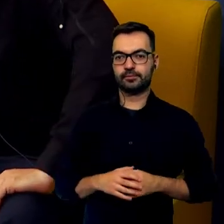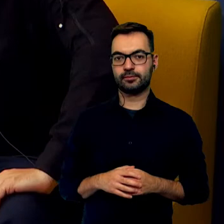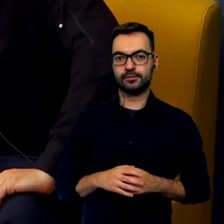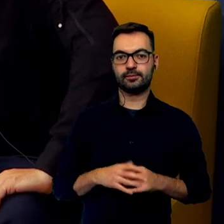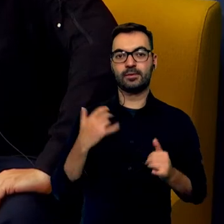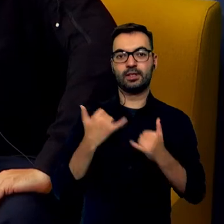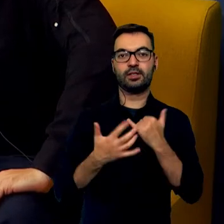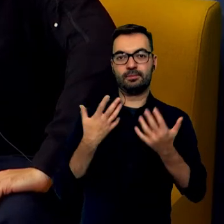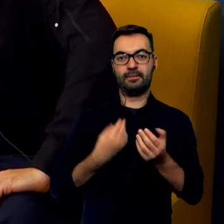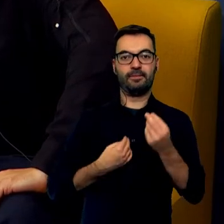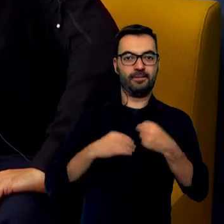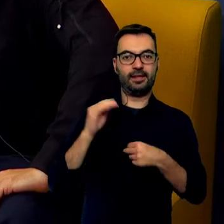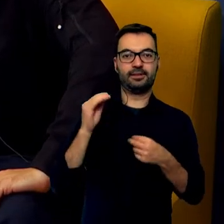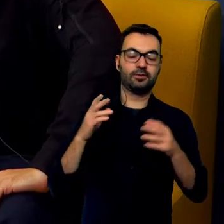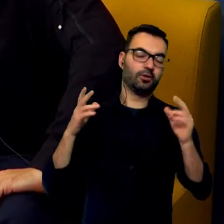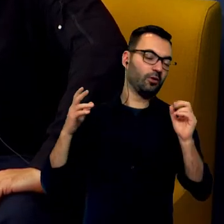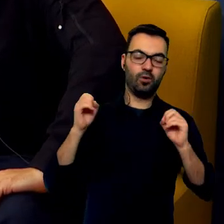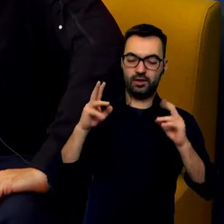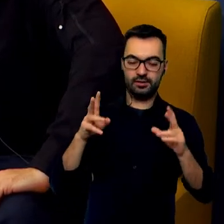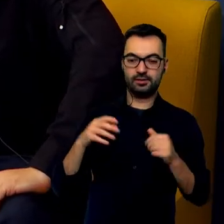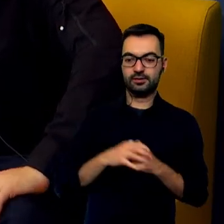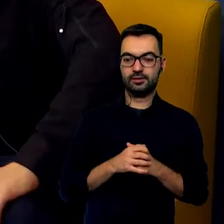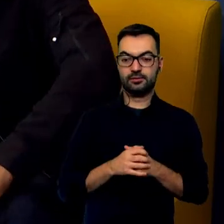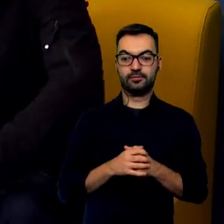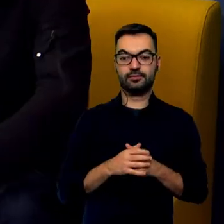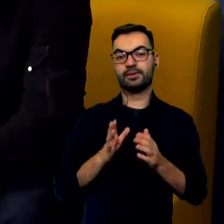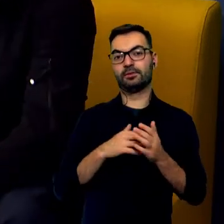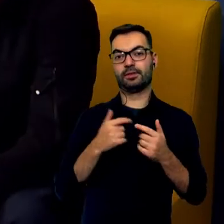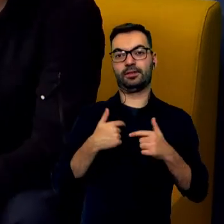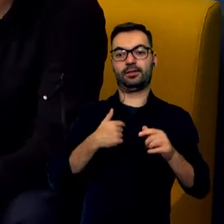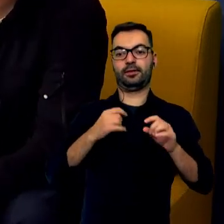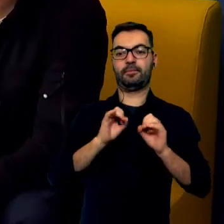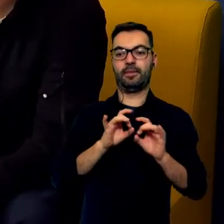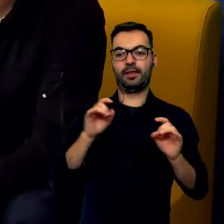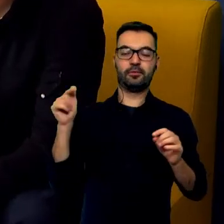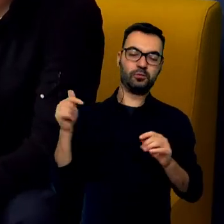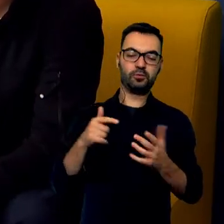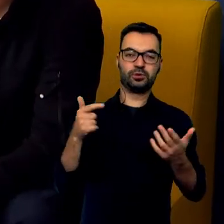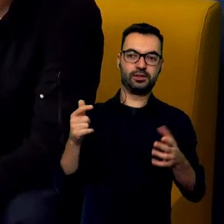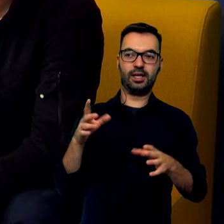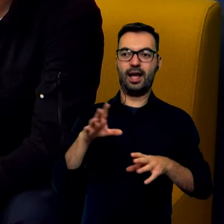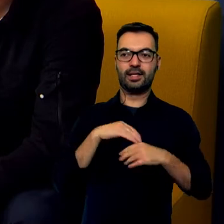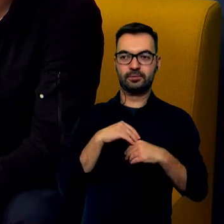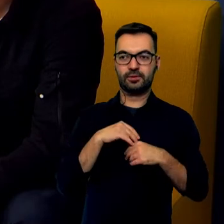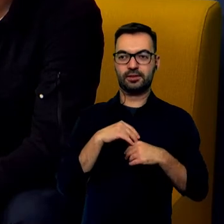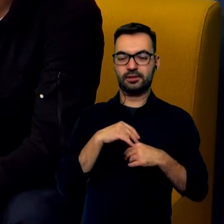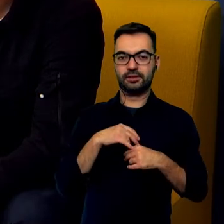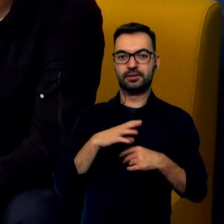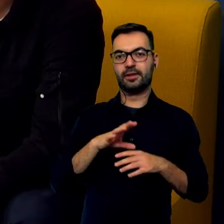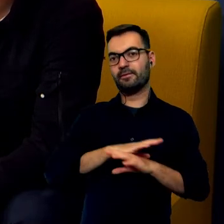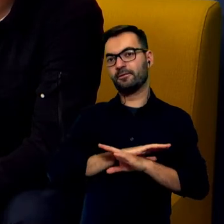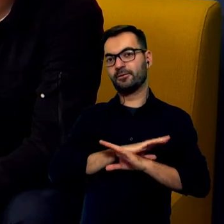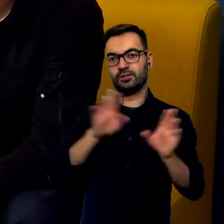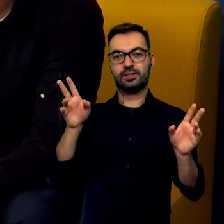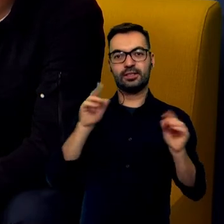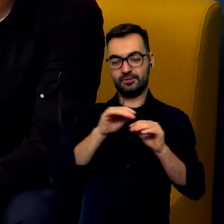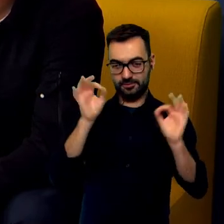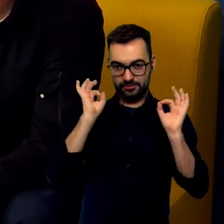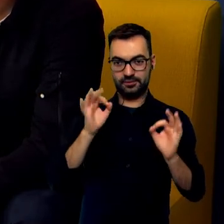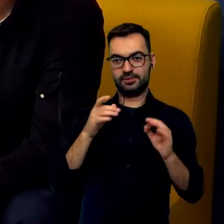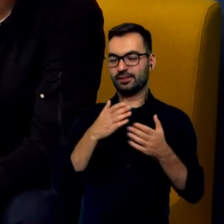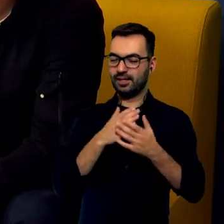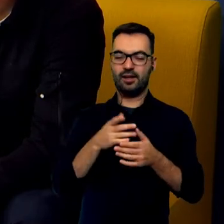jeżeli chcemy czegoś więcej, inna kwestia jest tego, że jako pedagog musimy zaakceptować to, że nie wszystkich nauczymy,